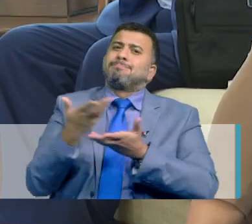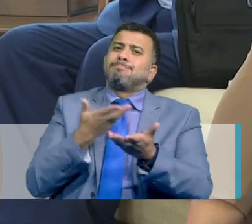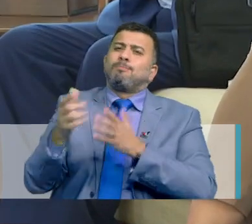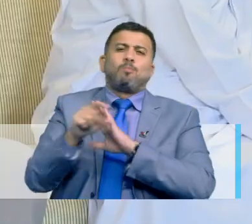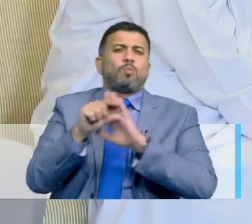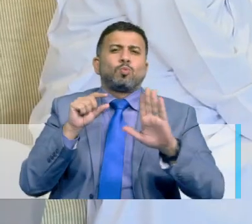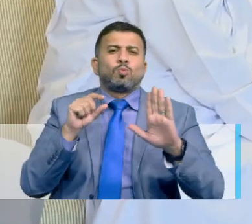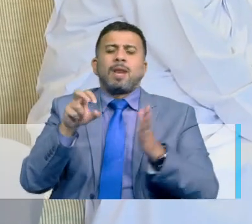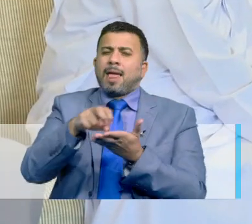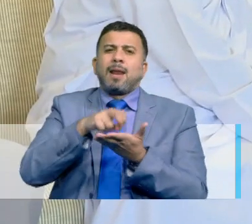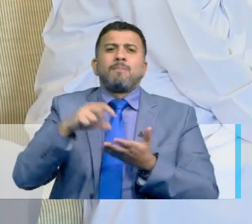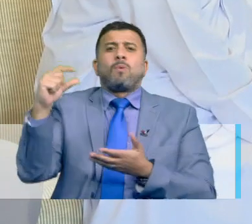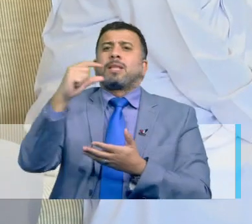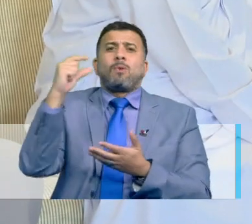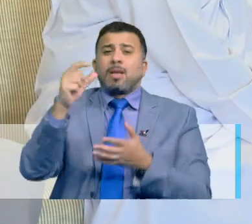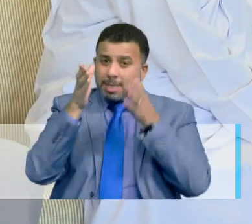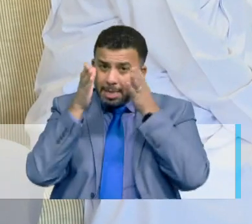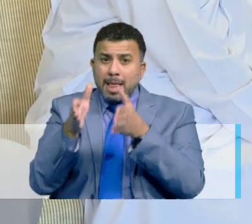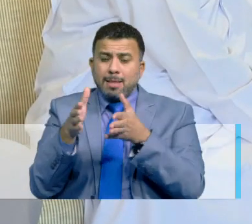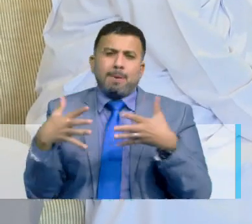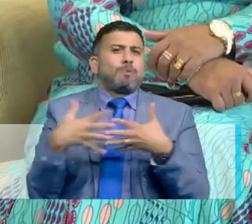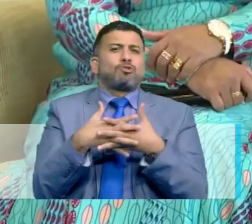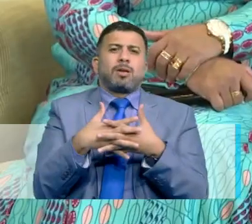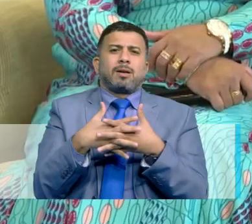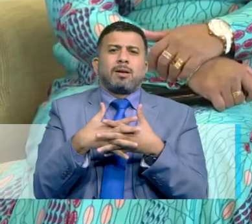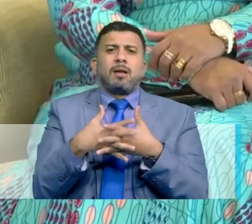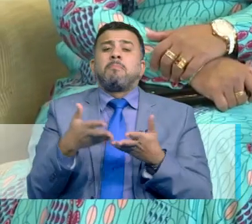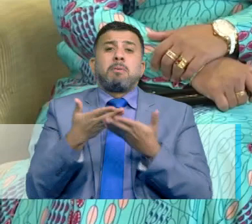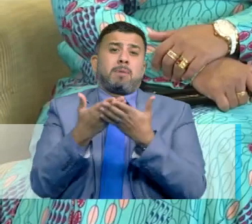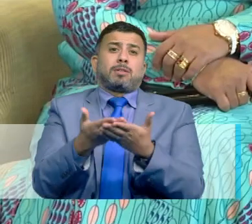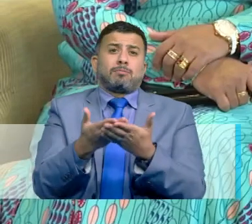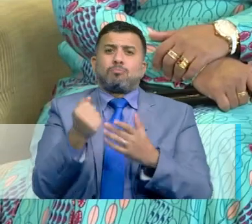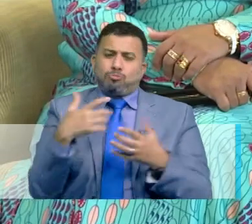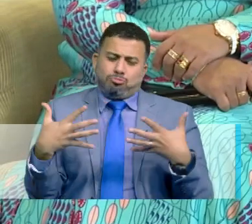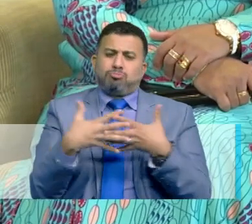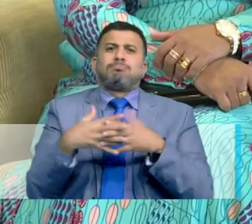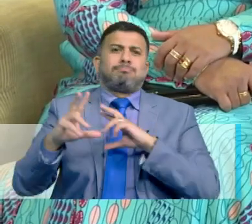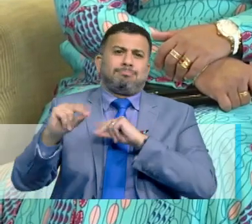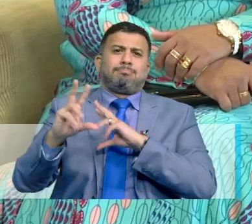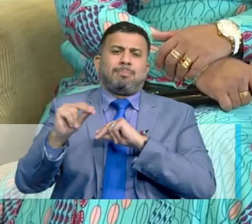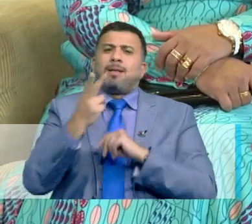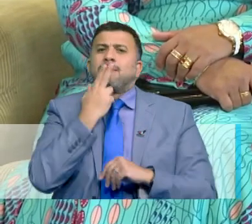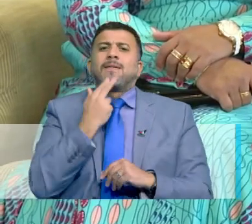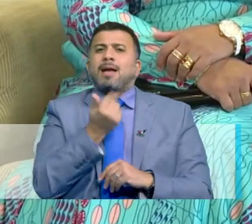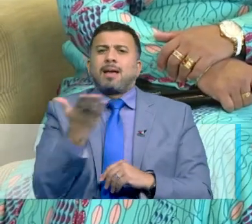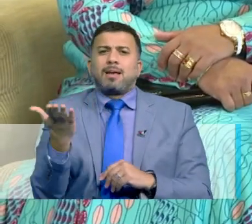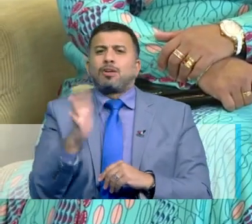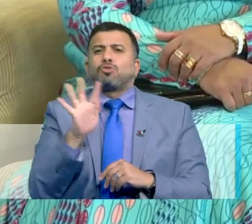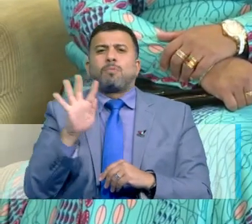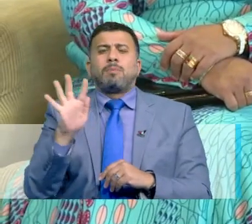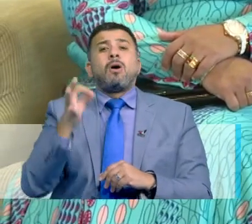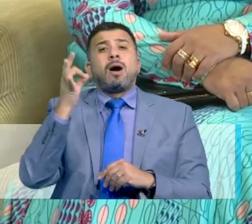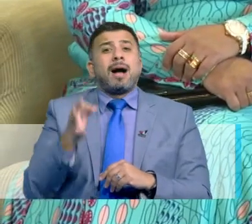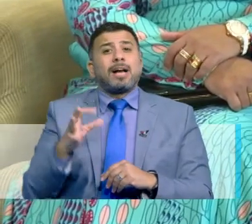حول عدد من القضايا الاقليميه والدوليه ذات الاهتمام المشترك بما يخدم المصالح المشتركه ويعود بالخير